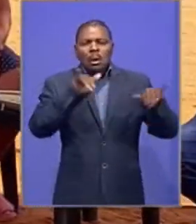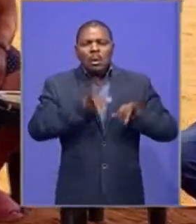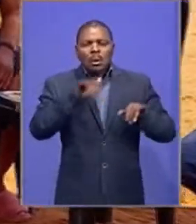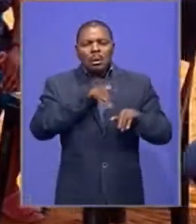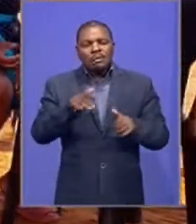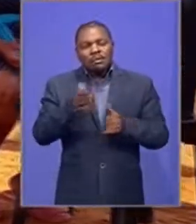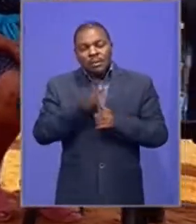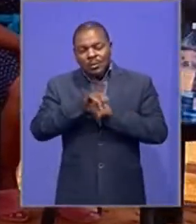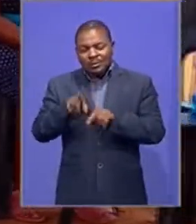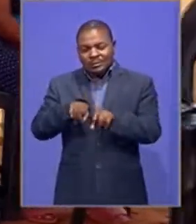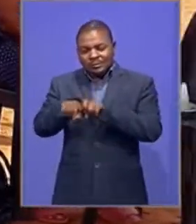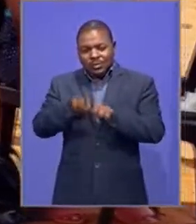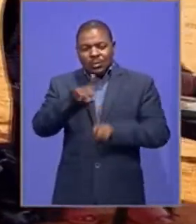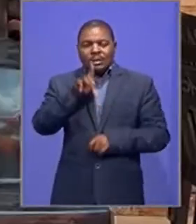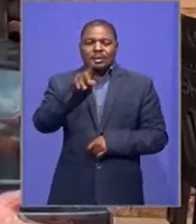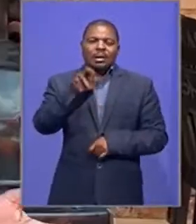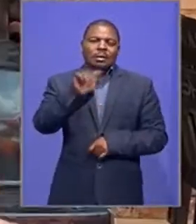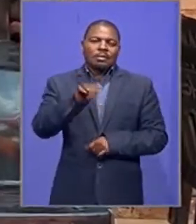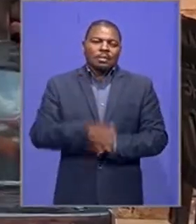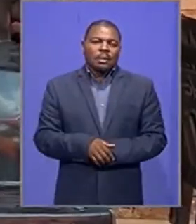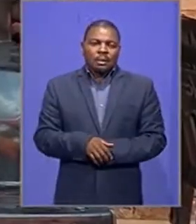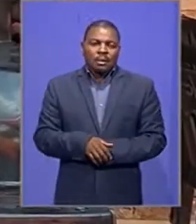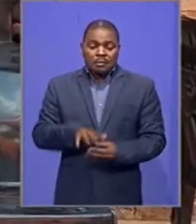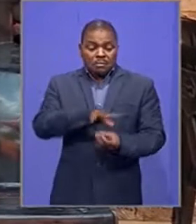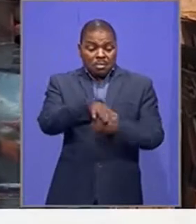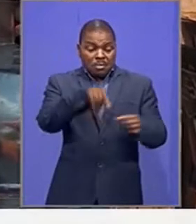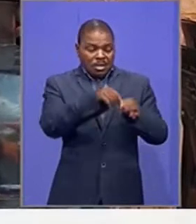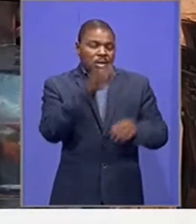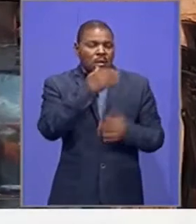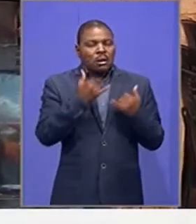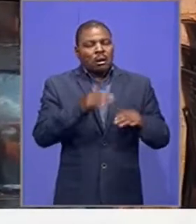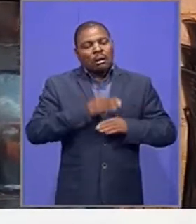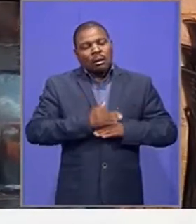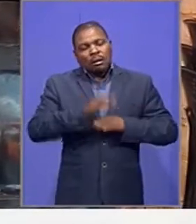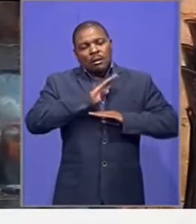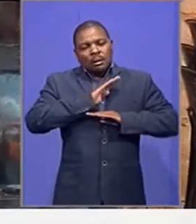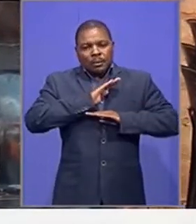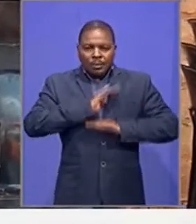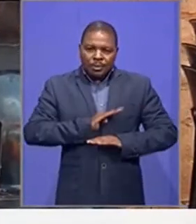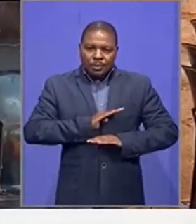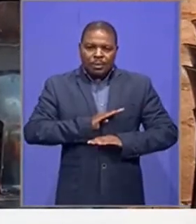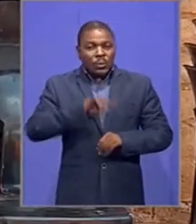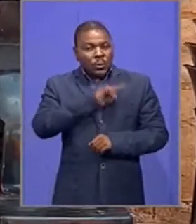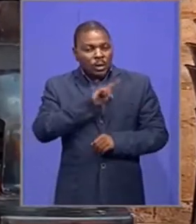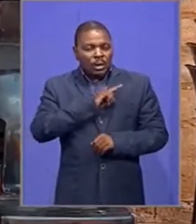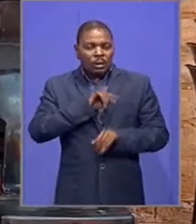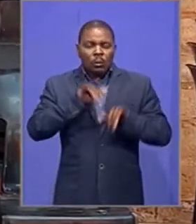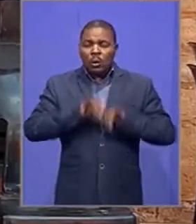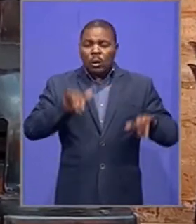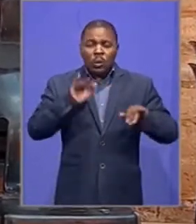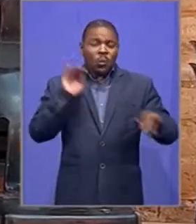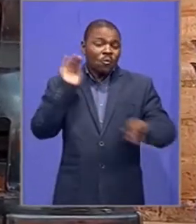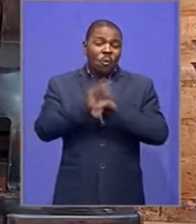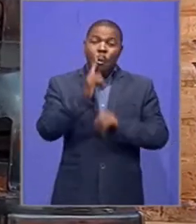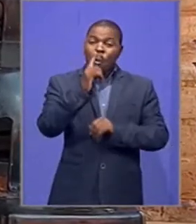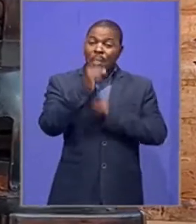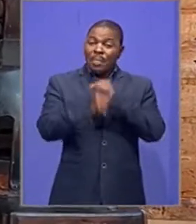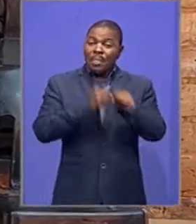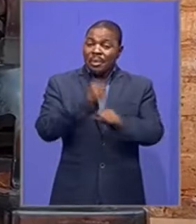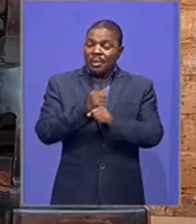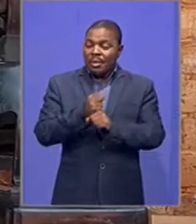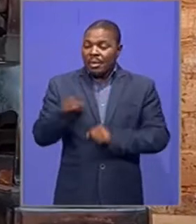tša DNA go morwedi wa bona. Lapa la ga Mogašwa le re bjale gona le tla hwetša khutšo moyeng morago ga gore le lete tekano ya go feta ngwaga ba emetše